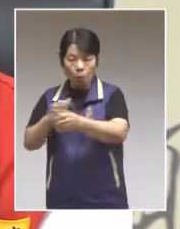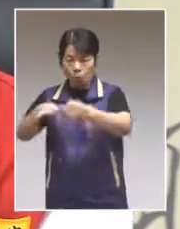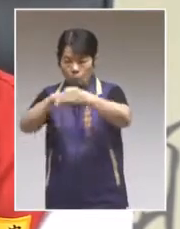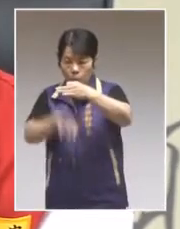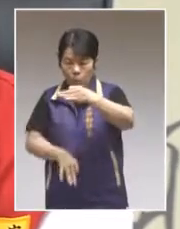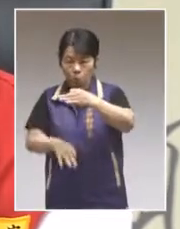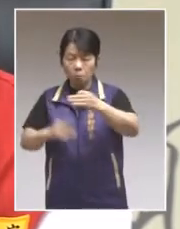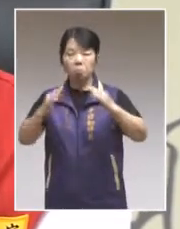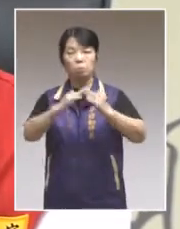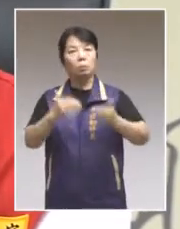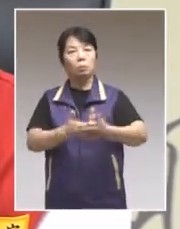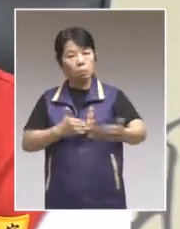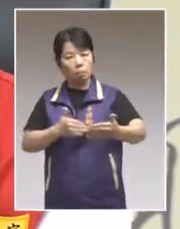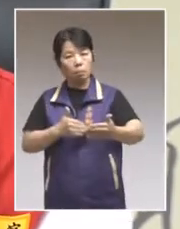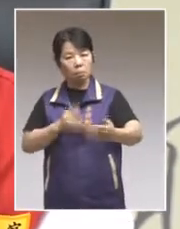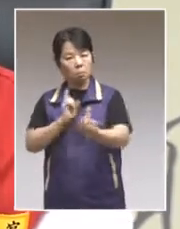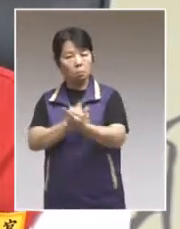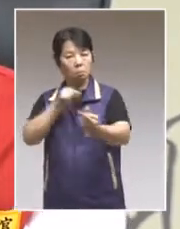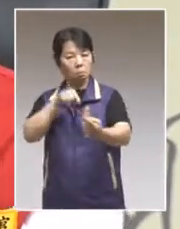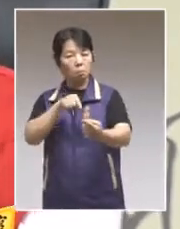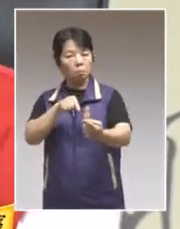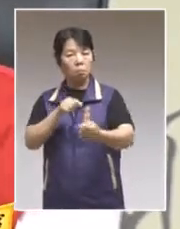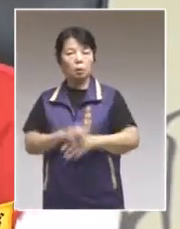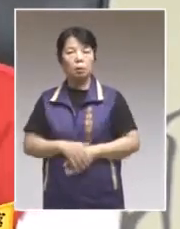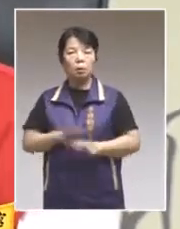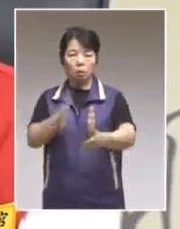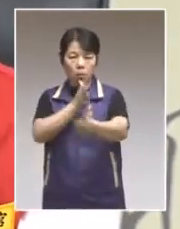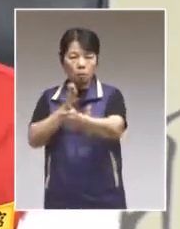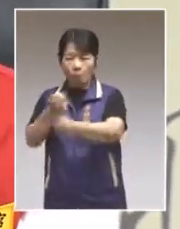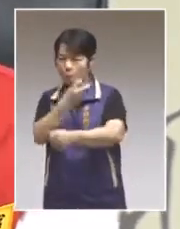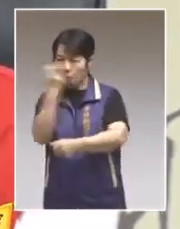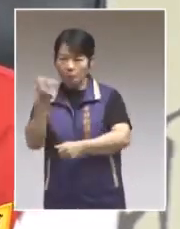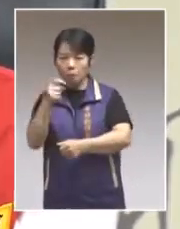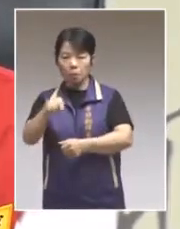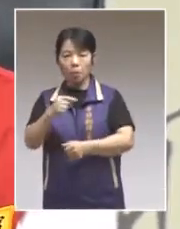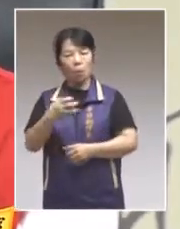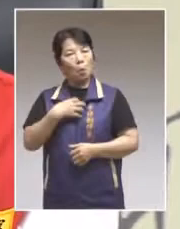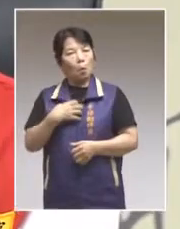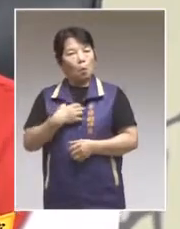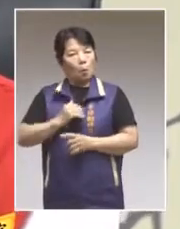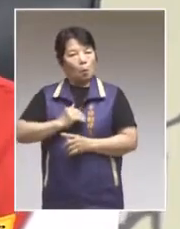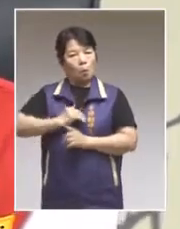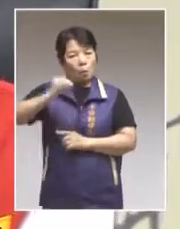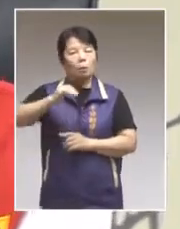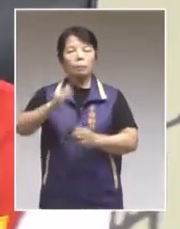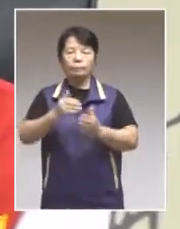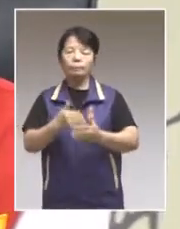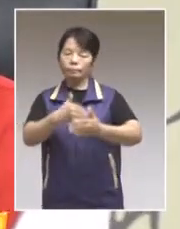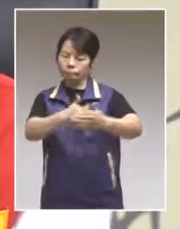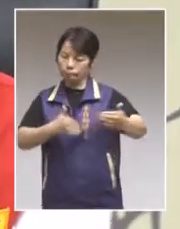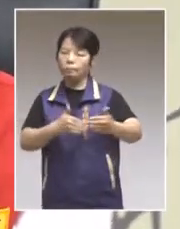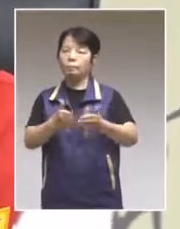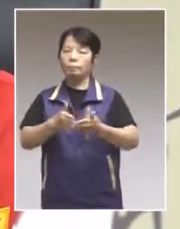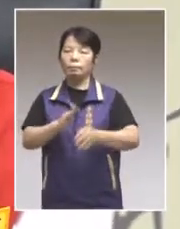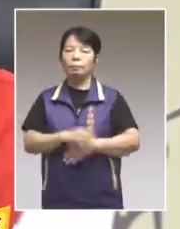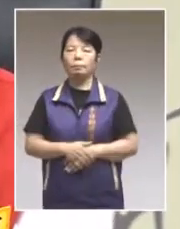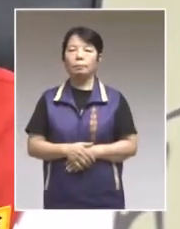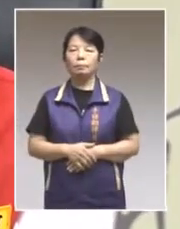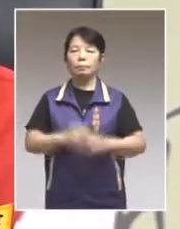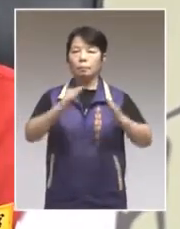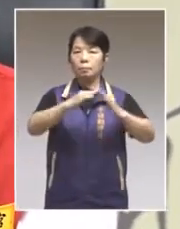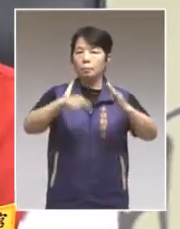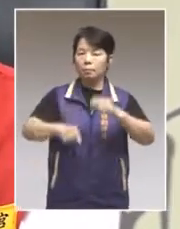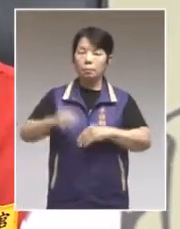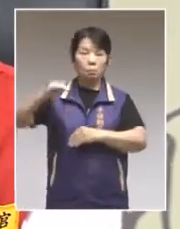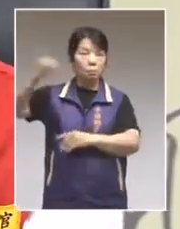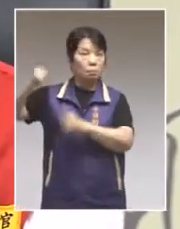居家隔离的对象，好，那有时候我们疫调还是会发现说啊这个风险很高，好，那通常假如说家里大人确